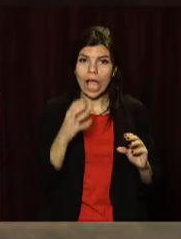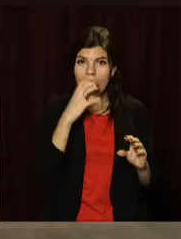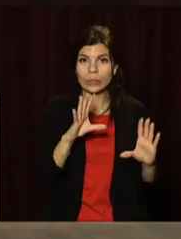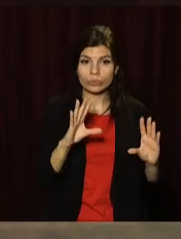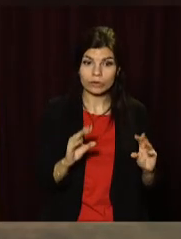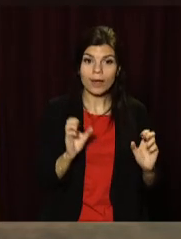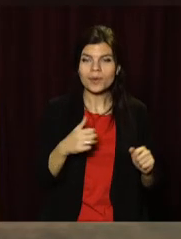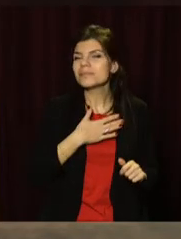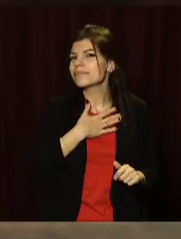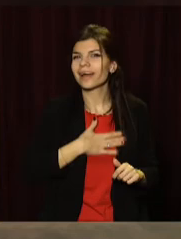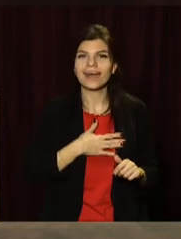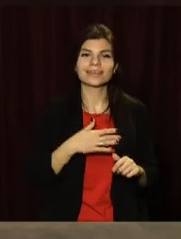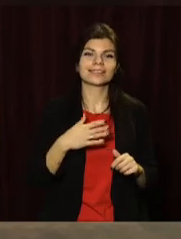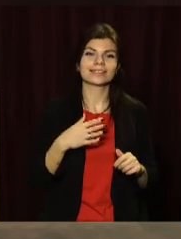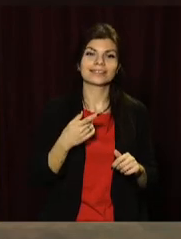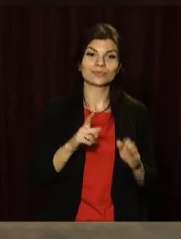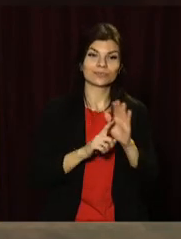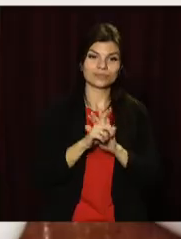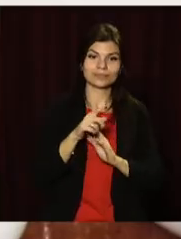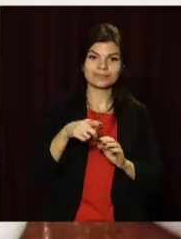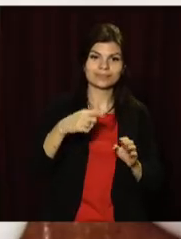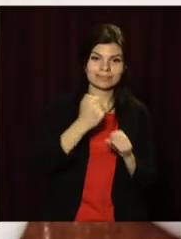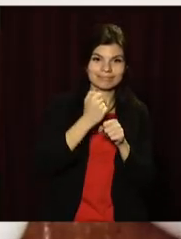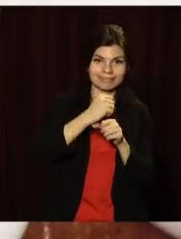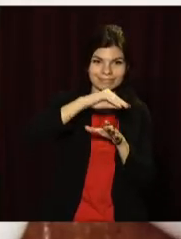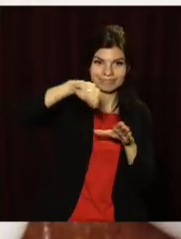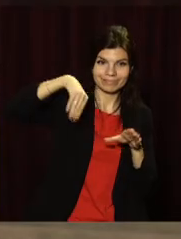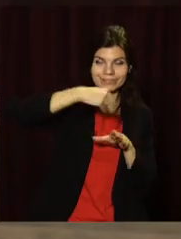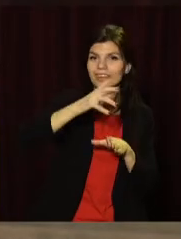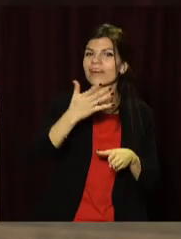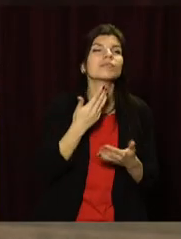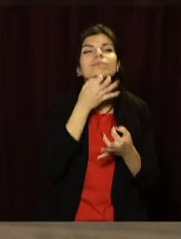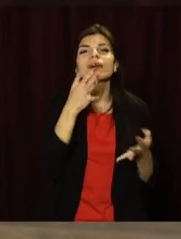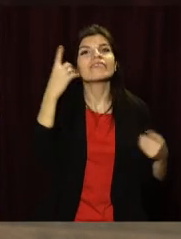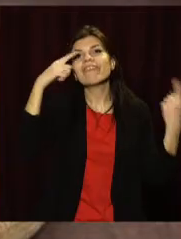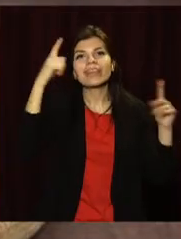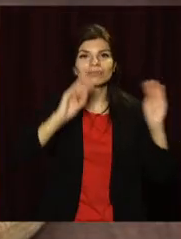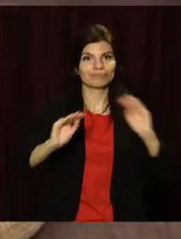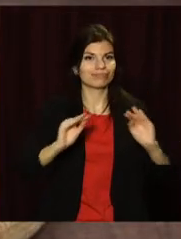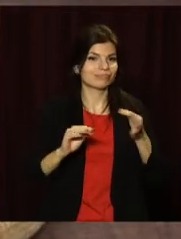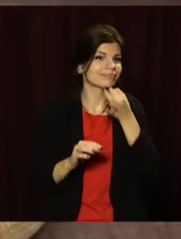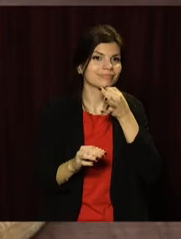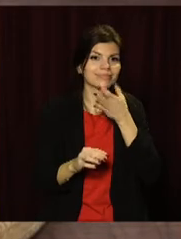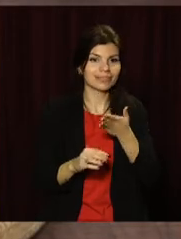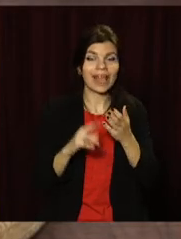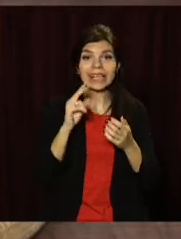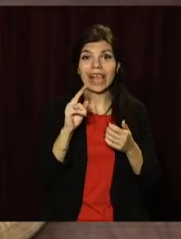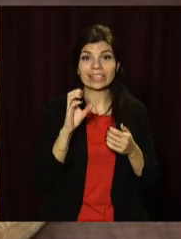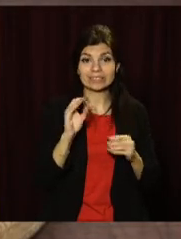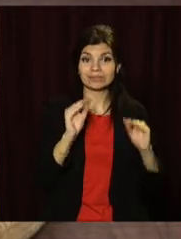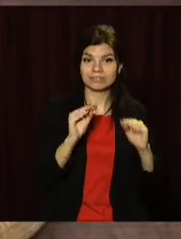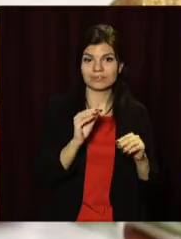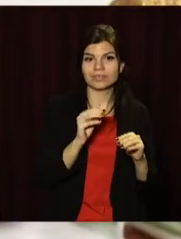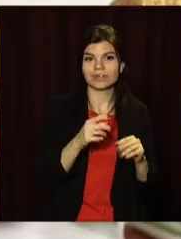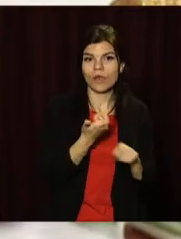тепер найприємніший етап – оздоблення смаколика. Тут варто дати волю своїй фантазії. Приготування різдвяного кексу – і